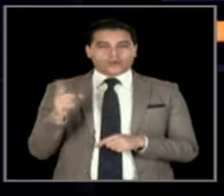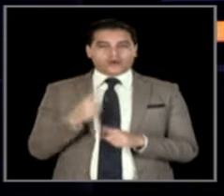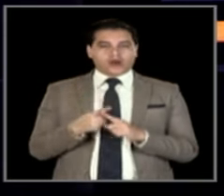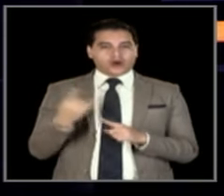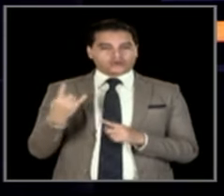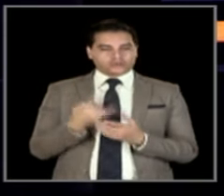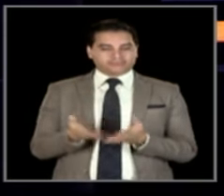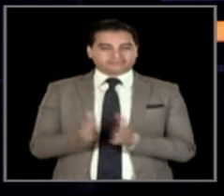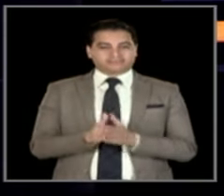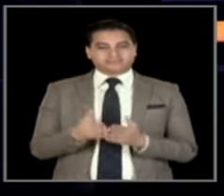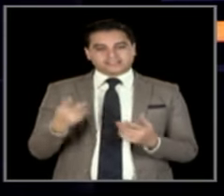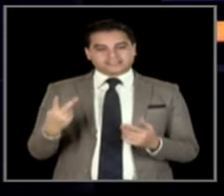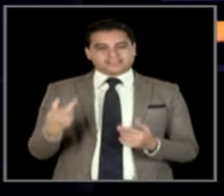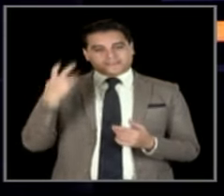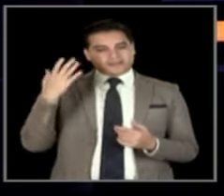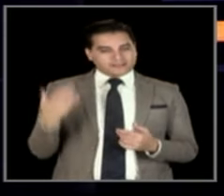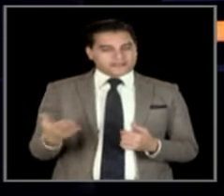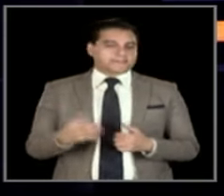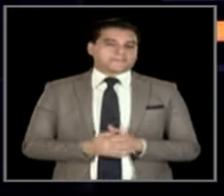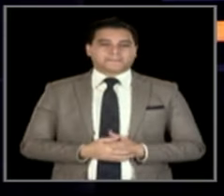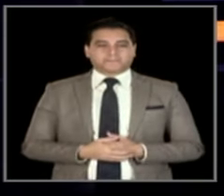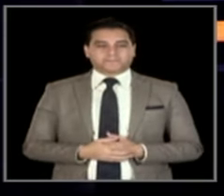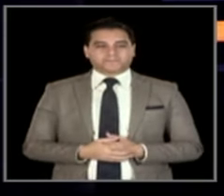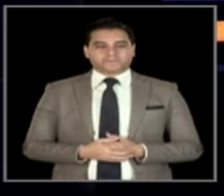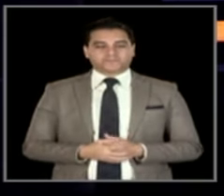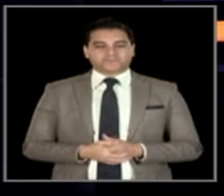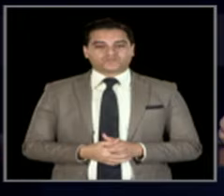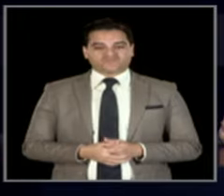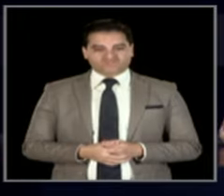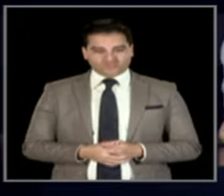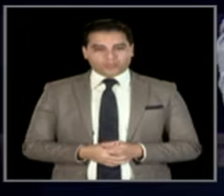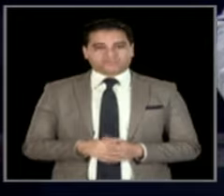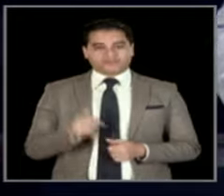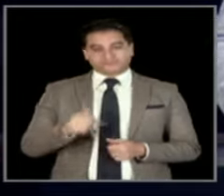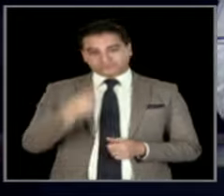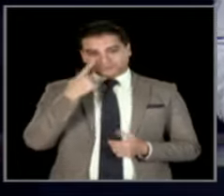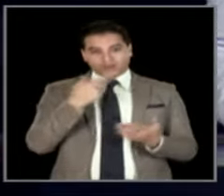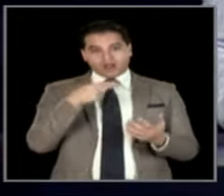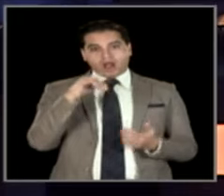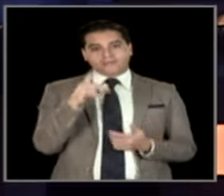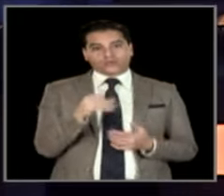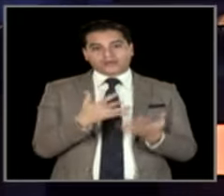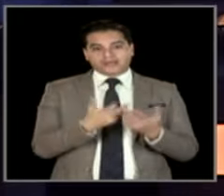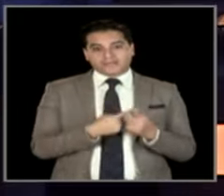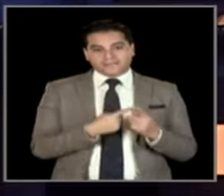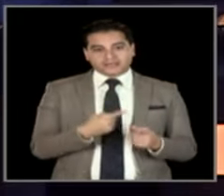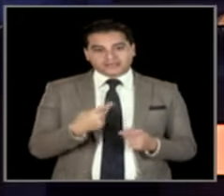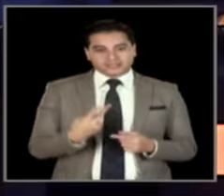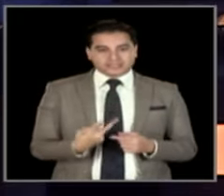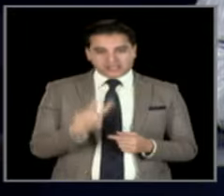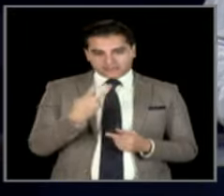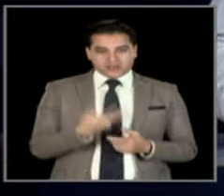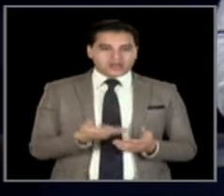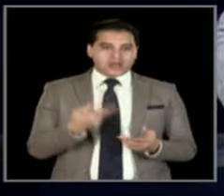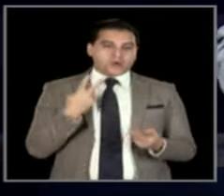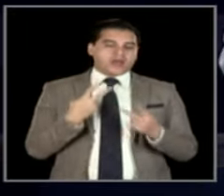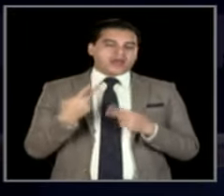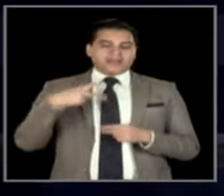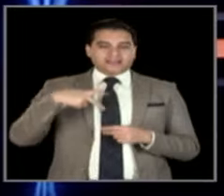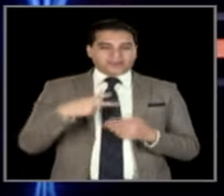15 نقطة زائد 10 نقطة دية بقيتوا 70. 70. عمر كنتوا كام؟ 70. وإجابتين